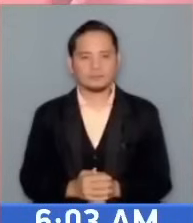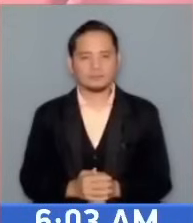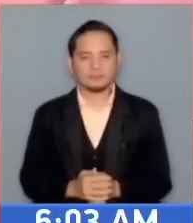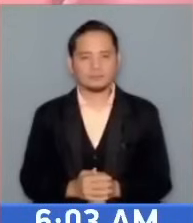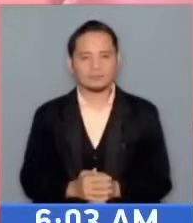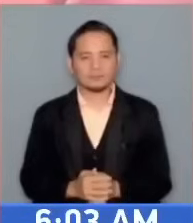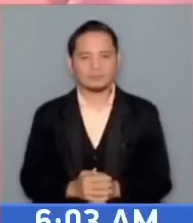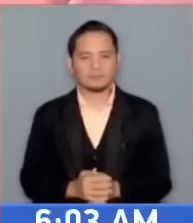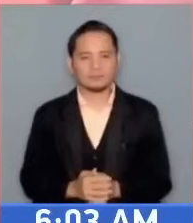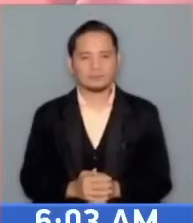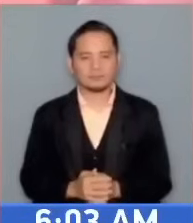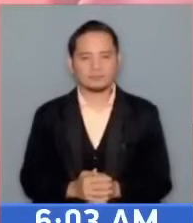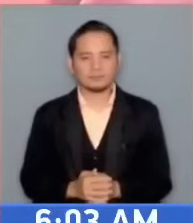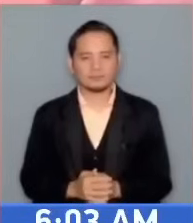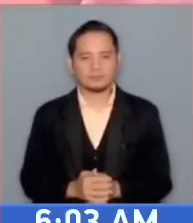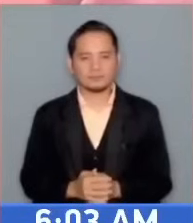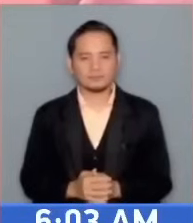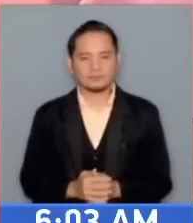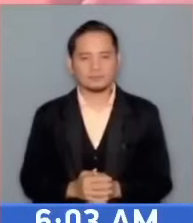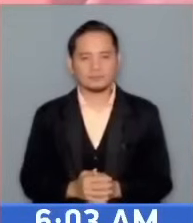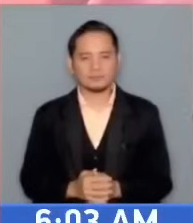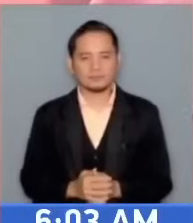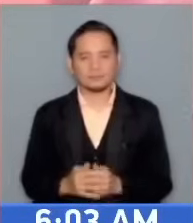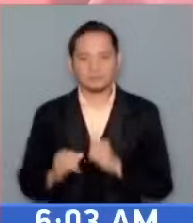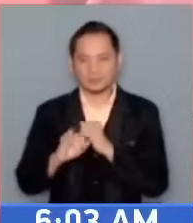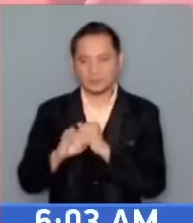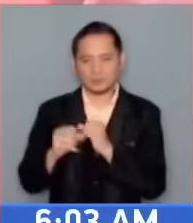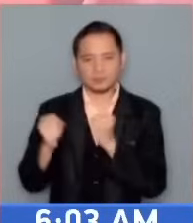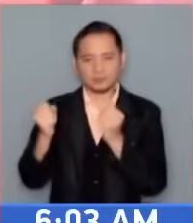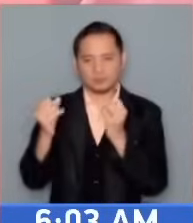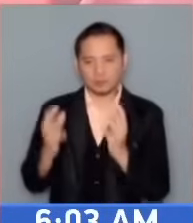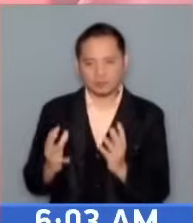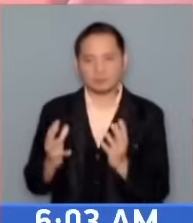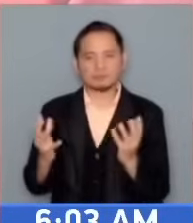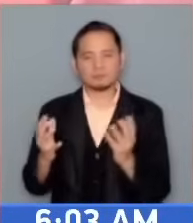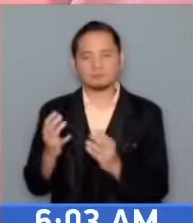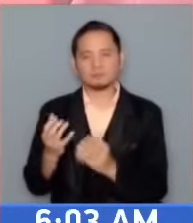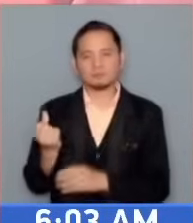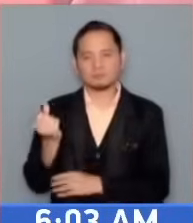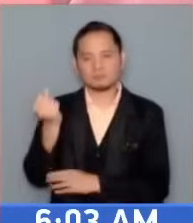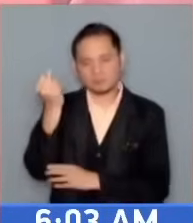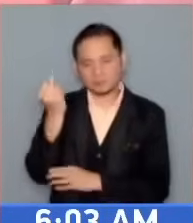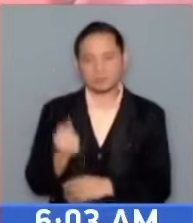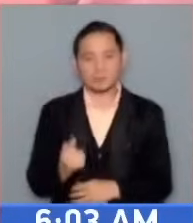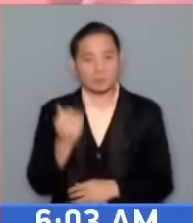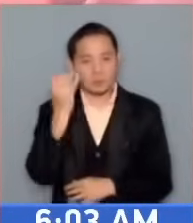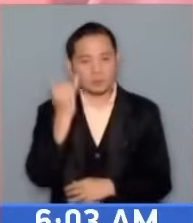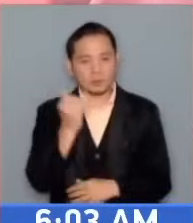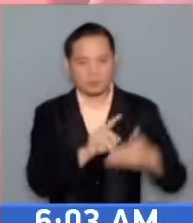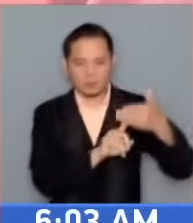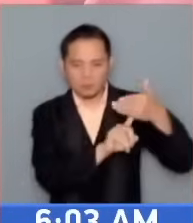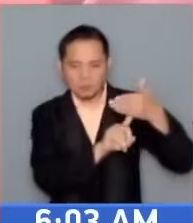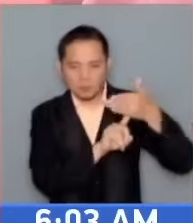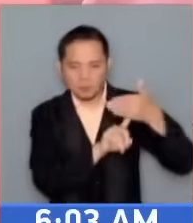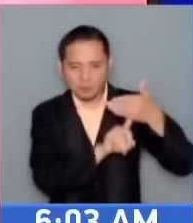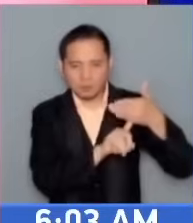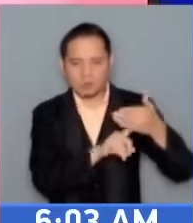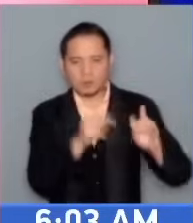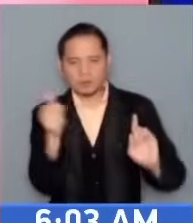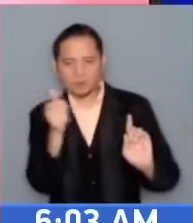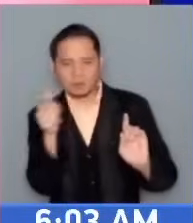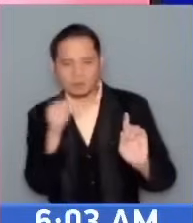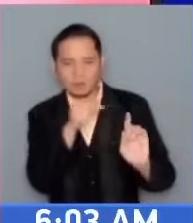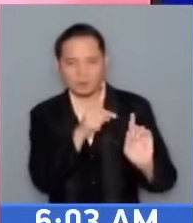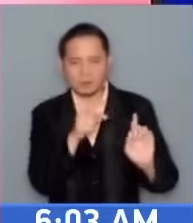Pumasada muna ang ilang tsuper ng jeep bago lumahok sa unang araw ng tigil pasada kontra sa PUV modernization program ng gobyerno. Ilang